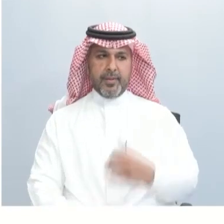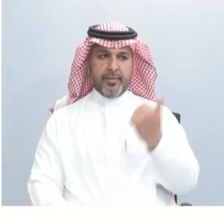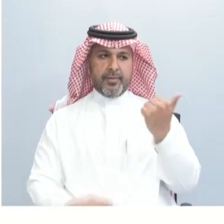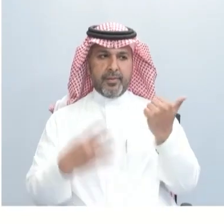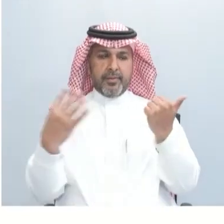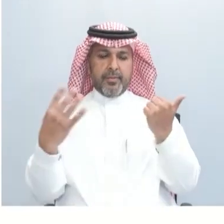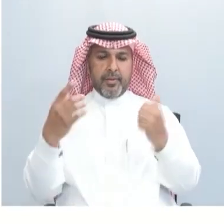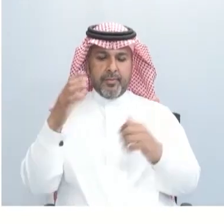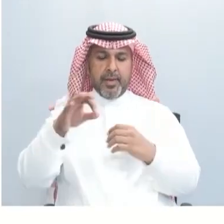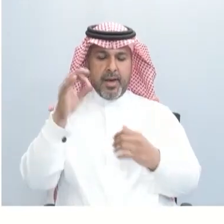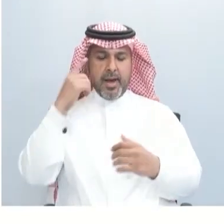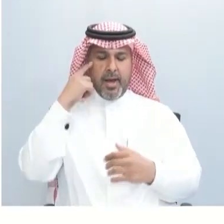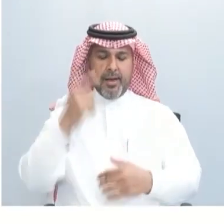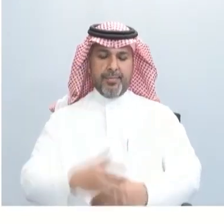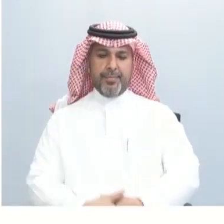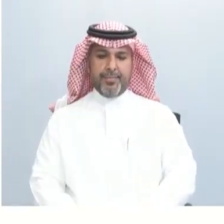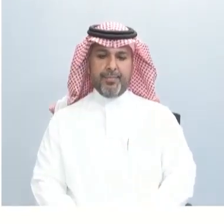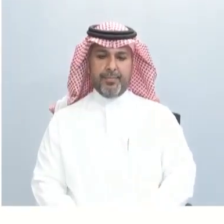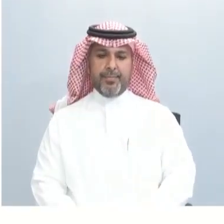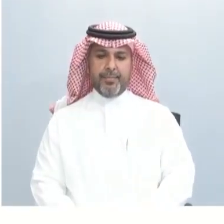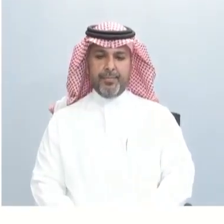الطرائق الممكنه كم عدد